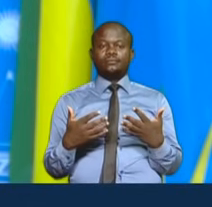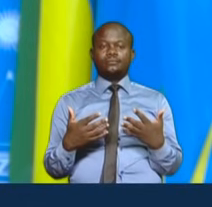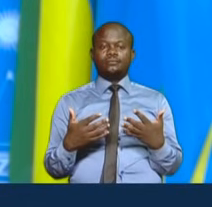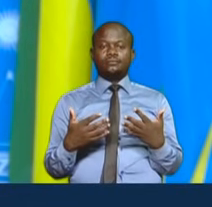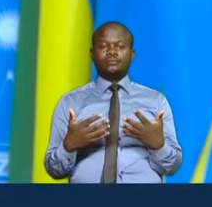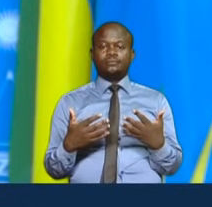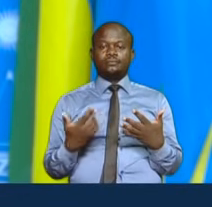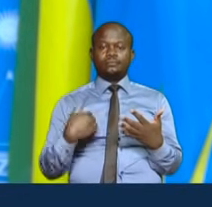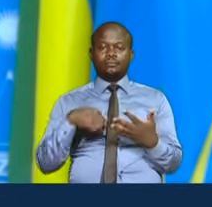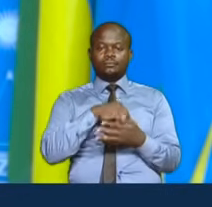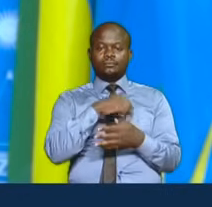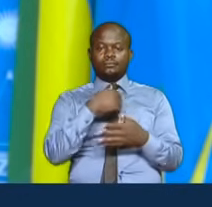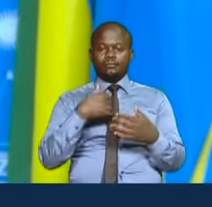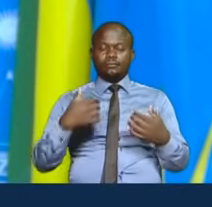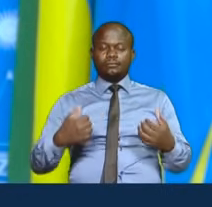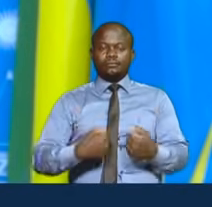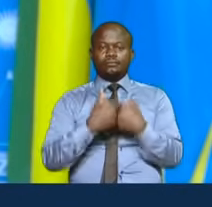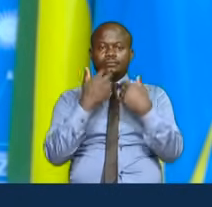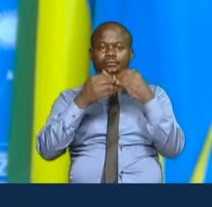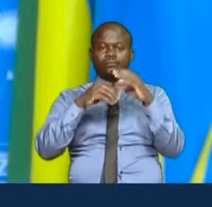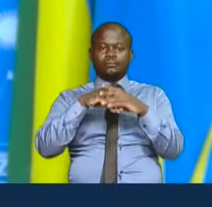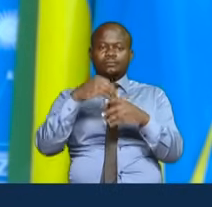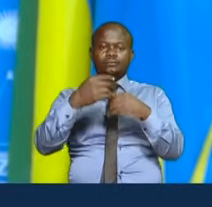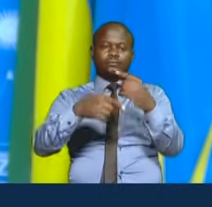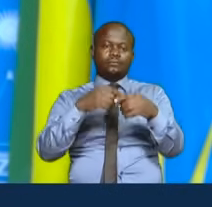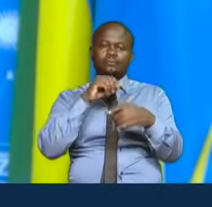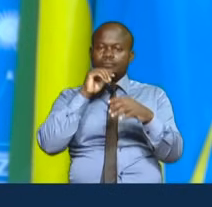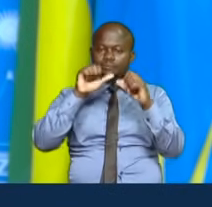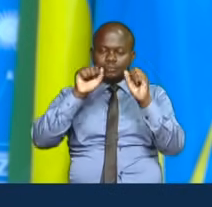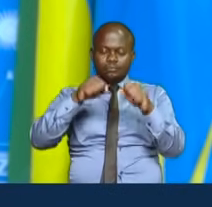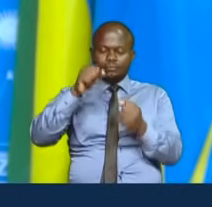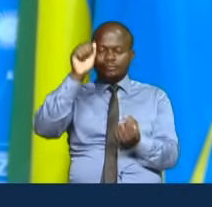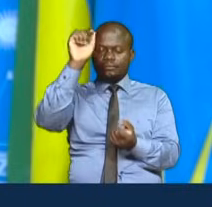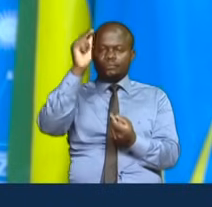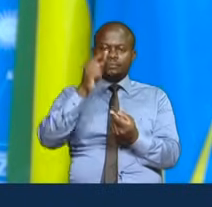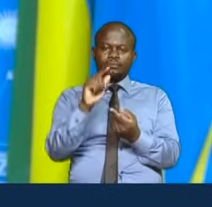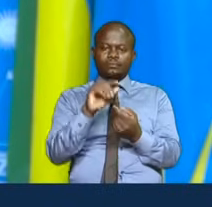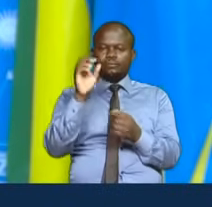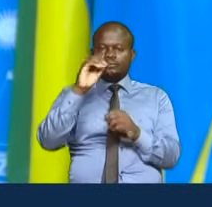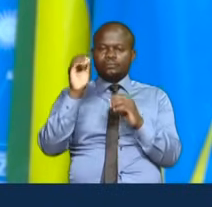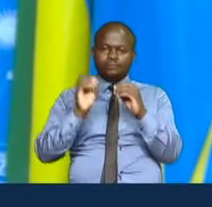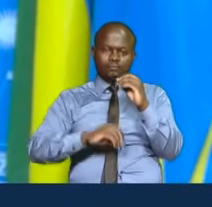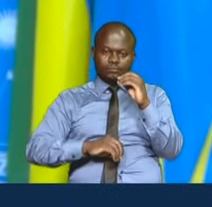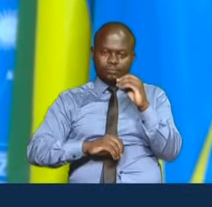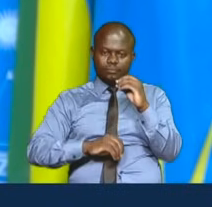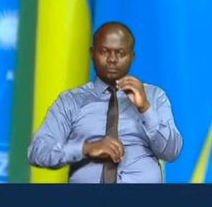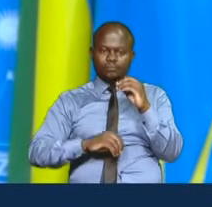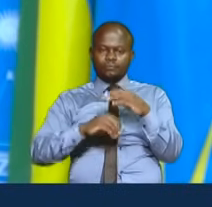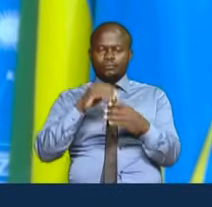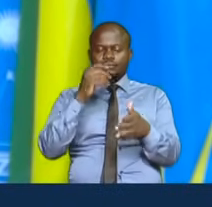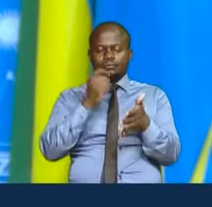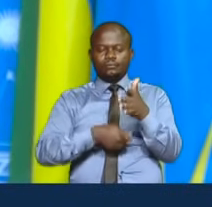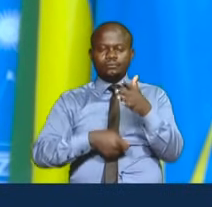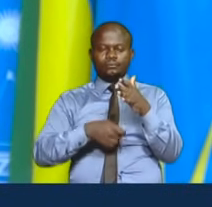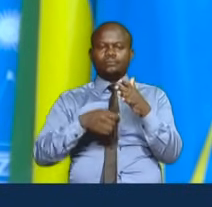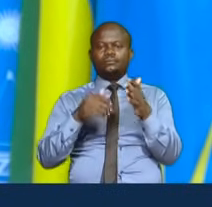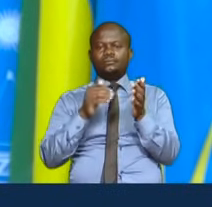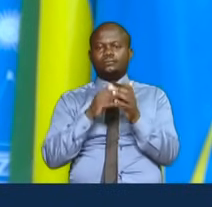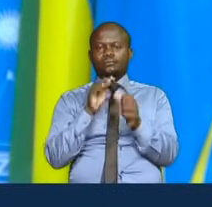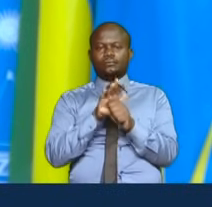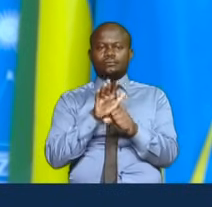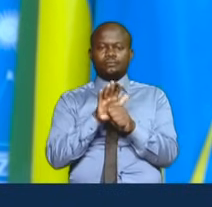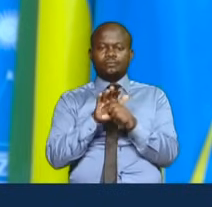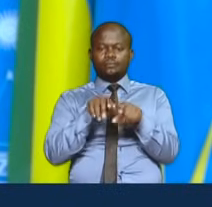gifite ingaruka mu gukomeza mu kutabasha kugabanya ijanisha ry'imisoro cyane cyane